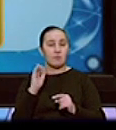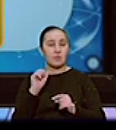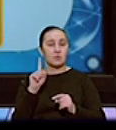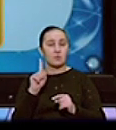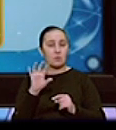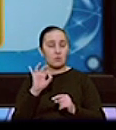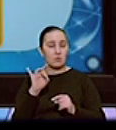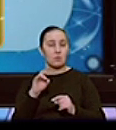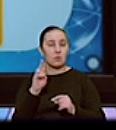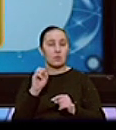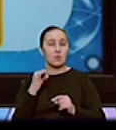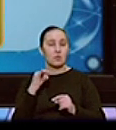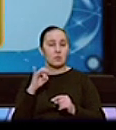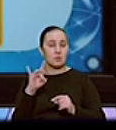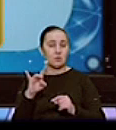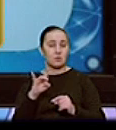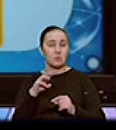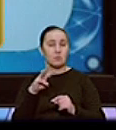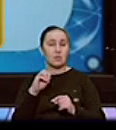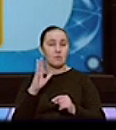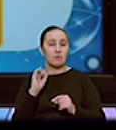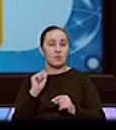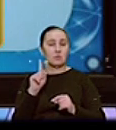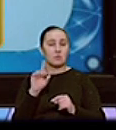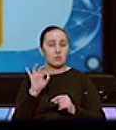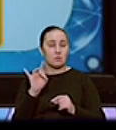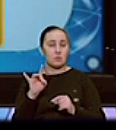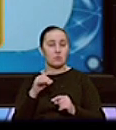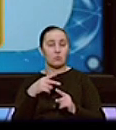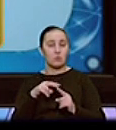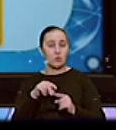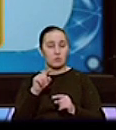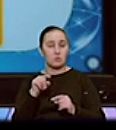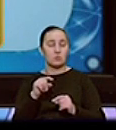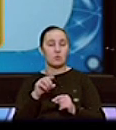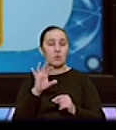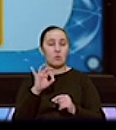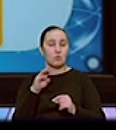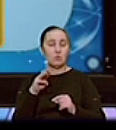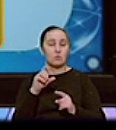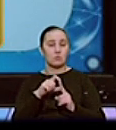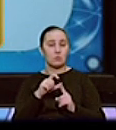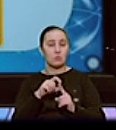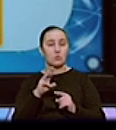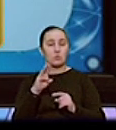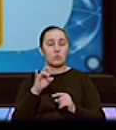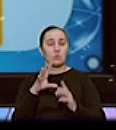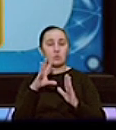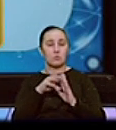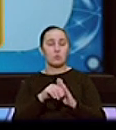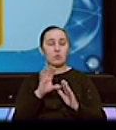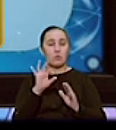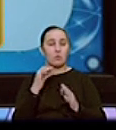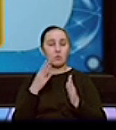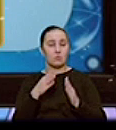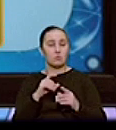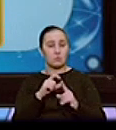mevazor. Qayer? Mevazor bu esa ot so'z turkumiga oid